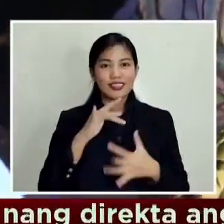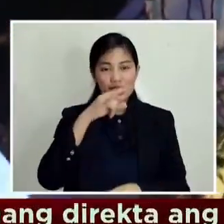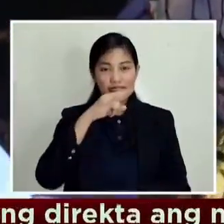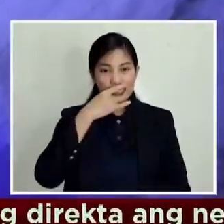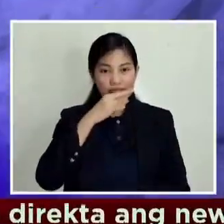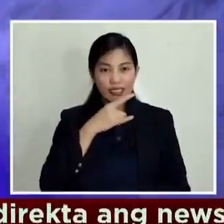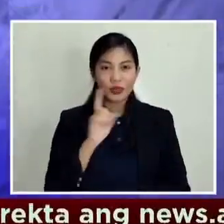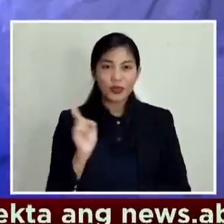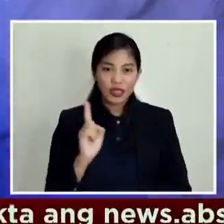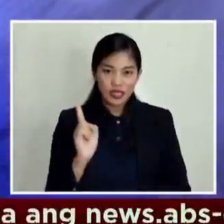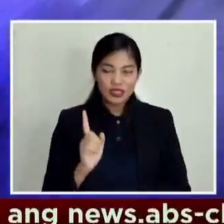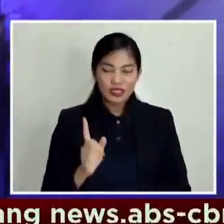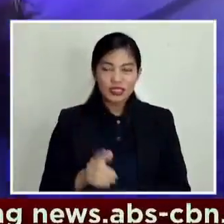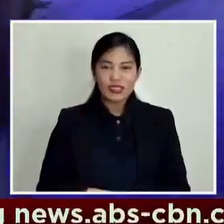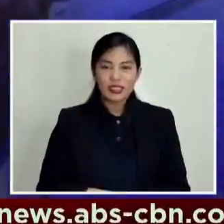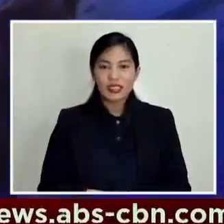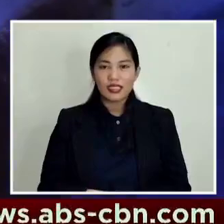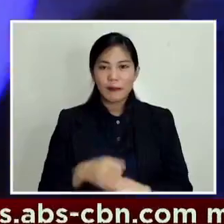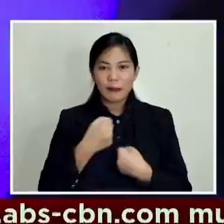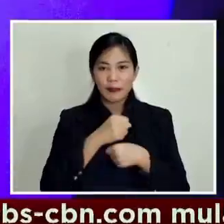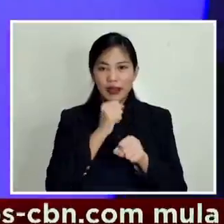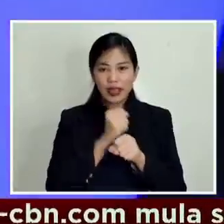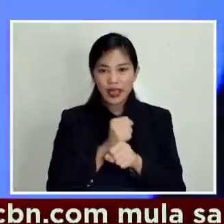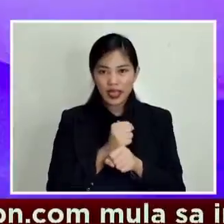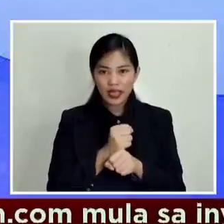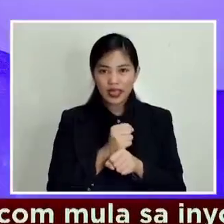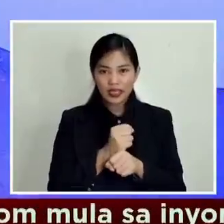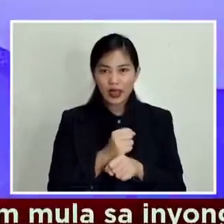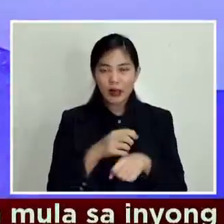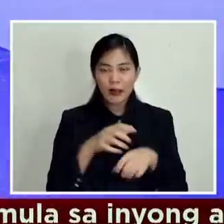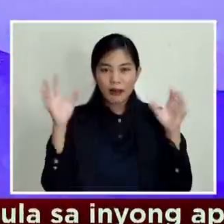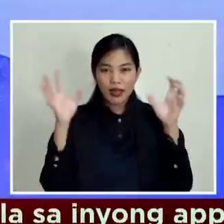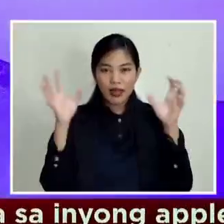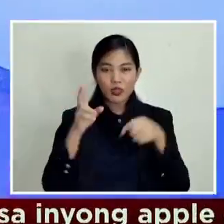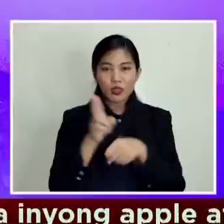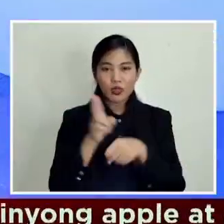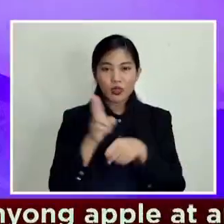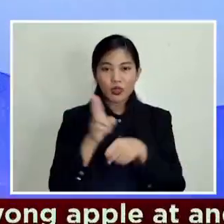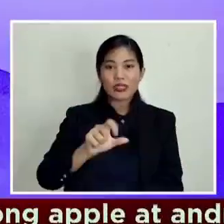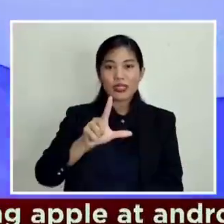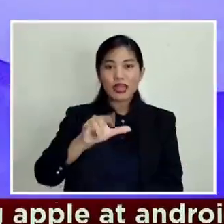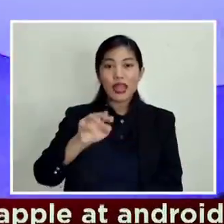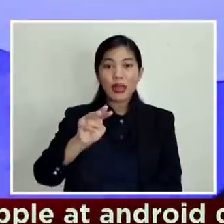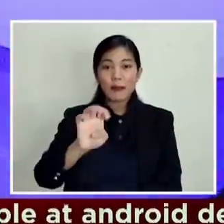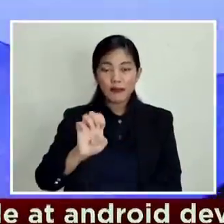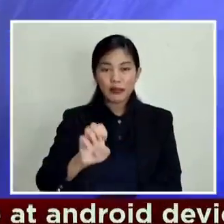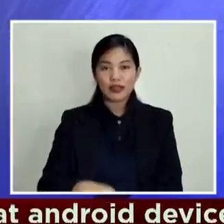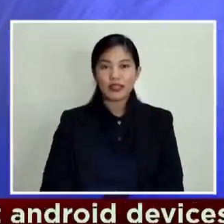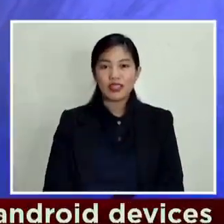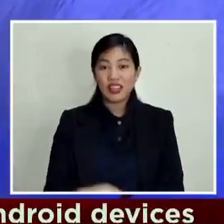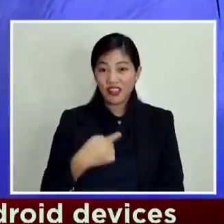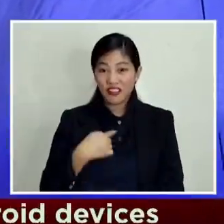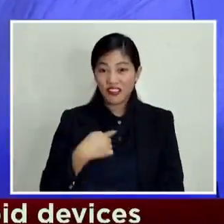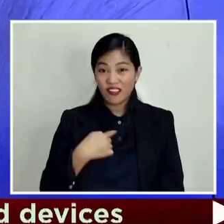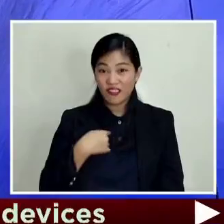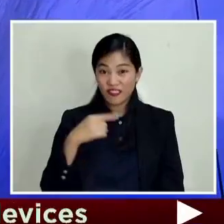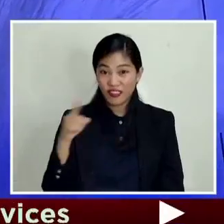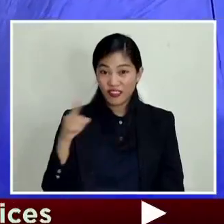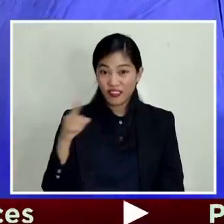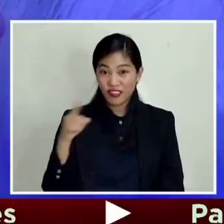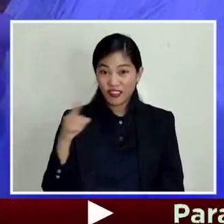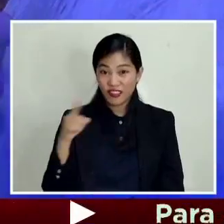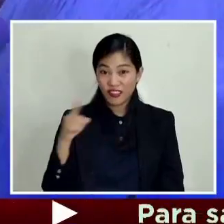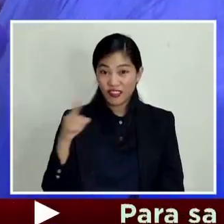magic potions gamit ang slime at iba't ibang charms. Akin na to forever. Hindi ko sabihin yung wish ko kasi baka